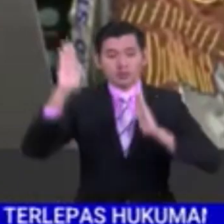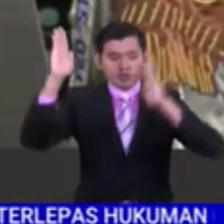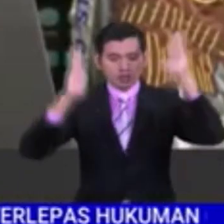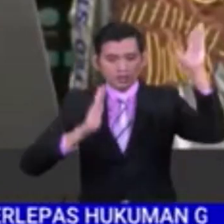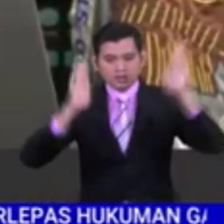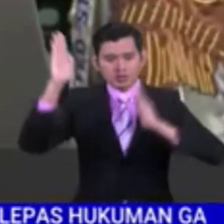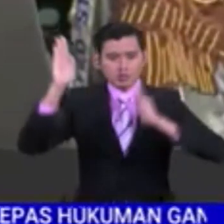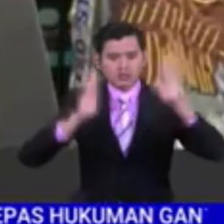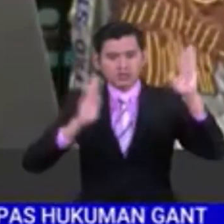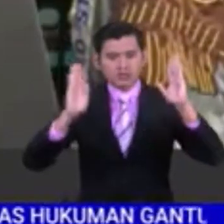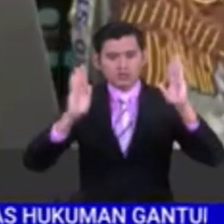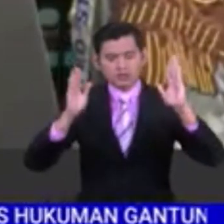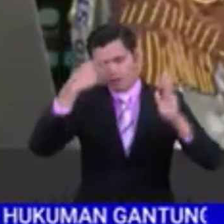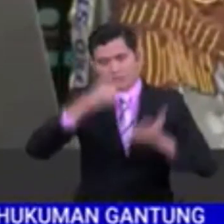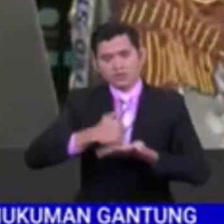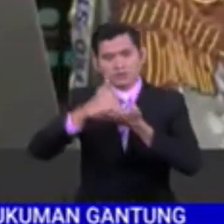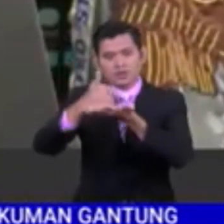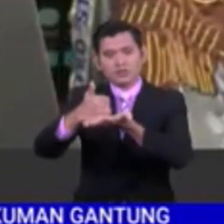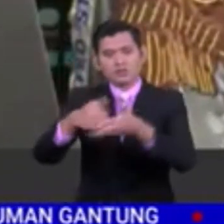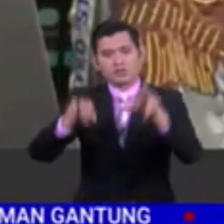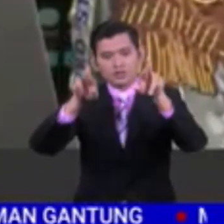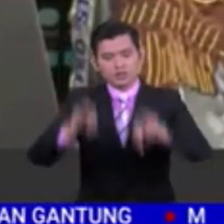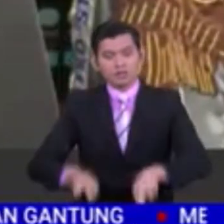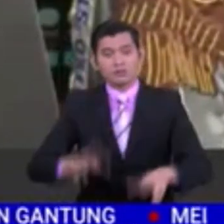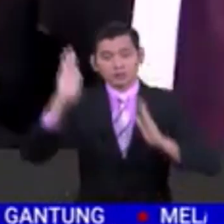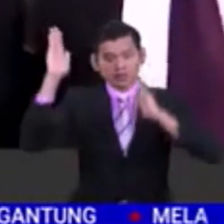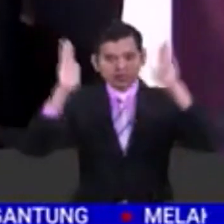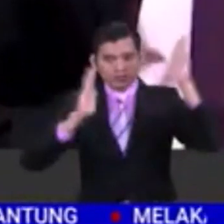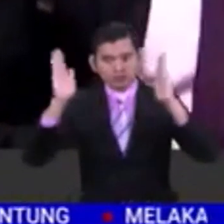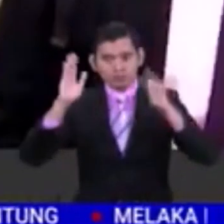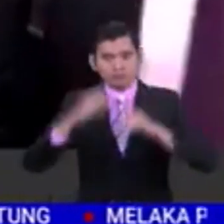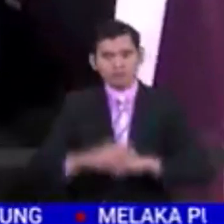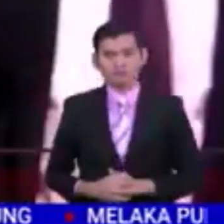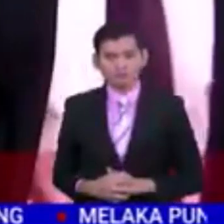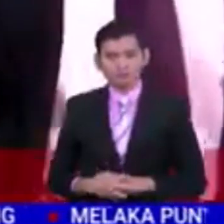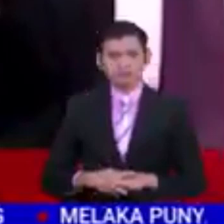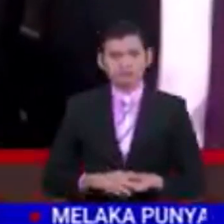themselves with piles of money siphoned from the fund.